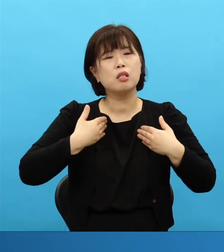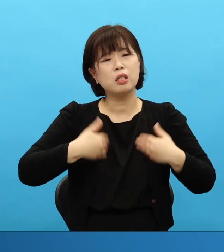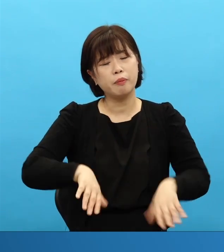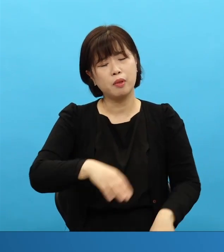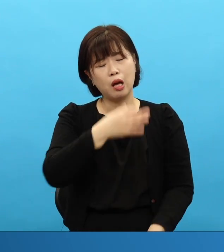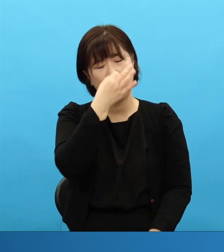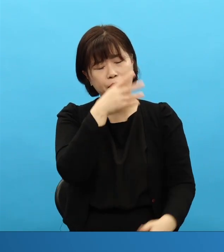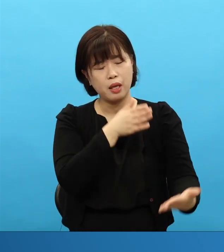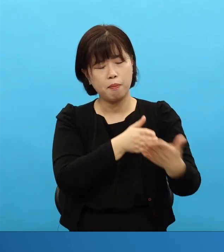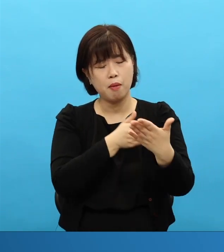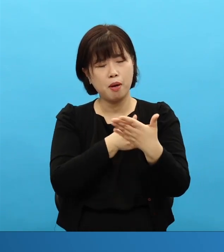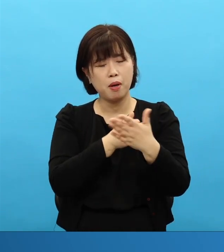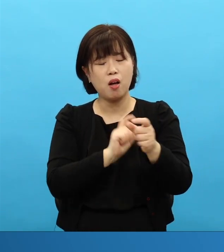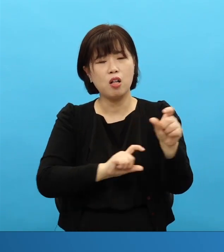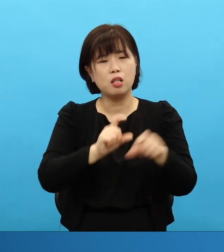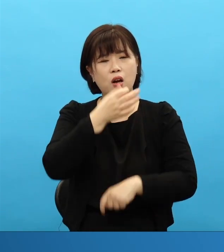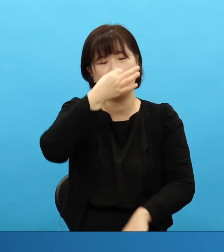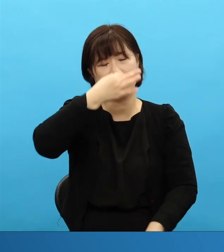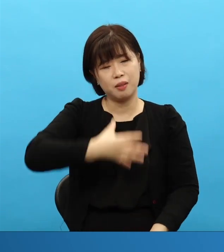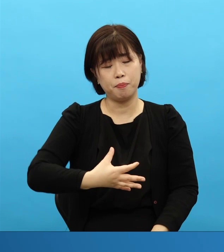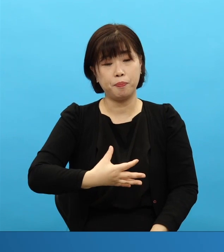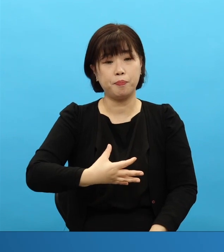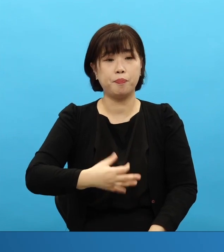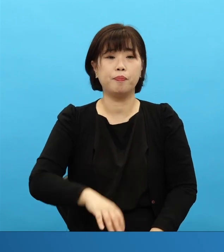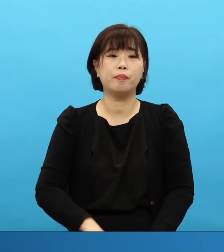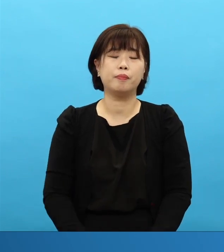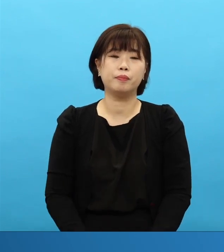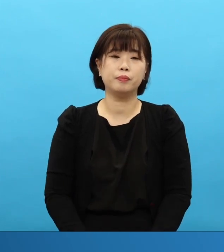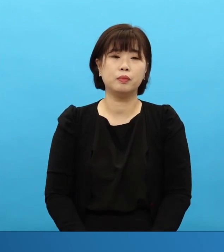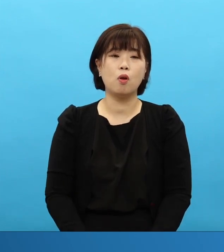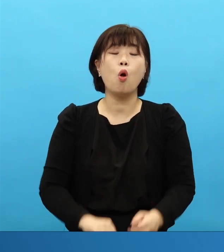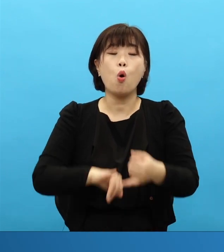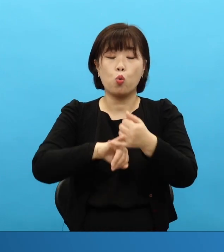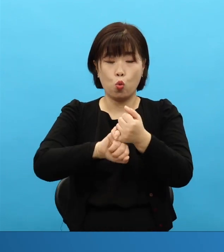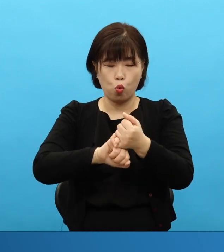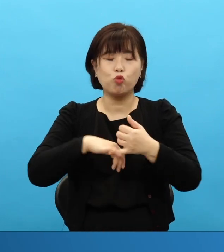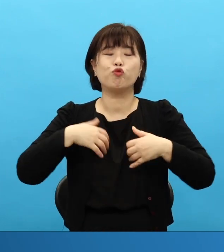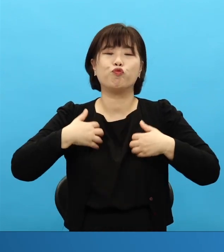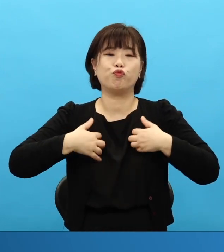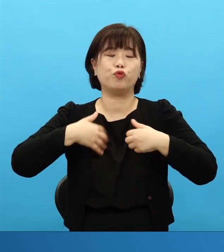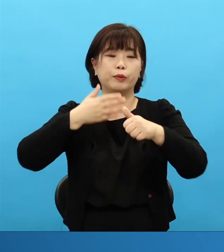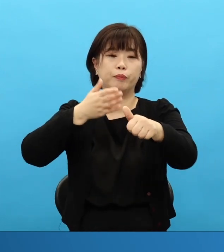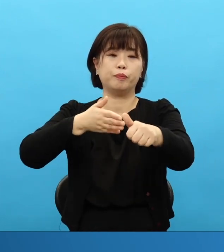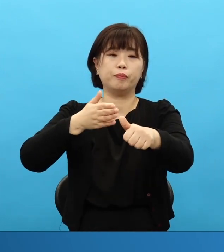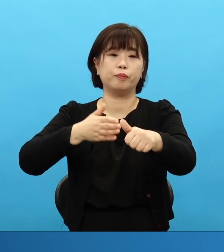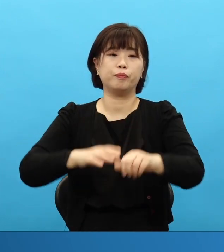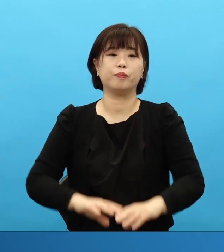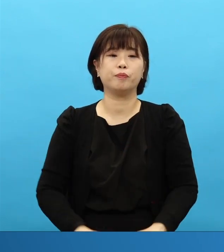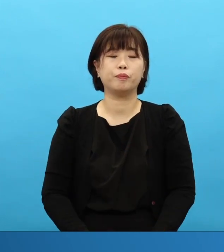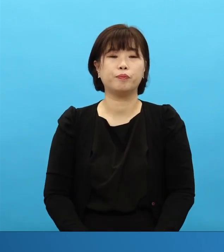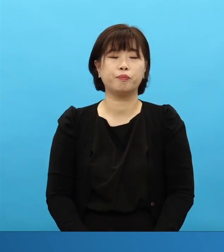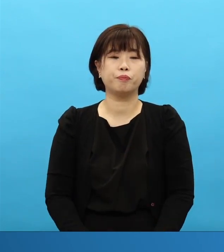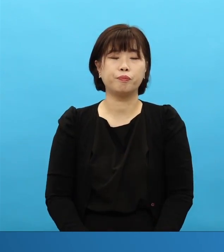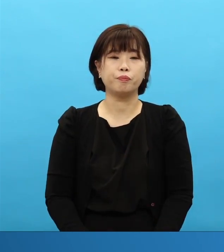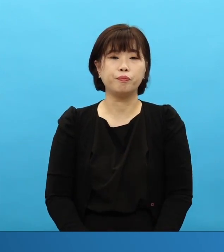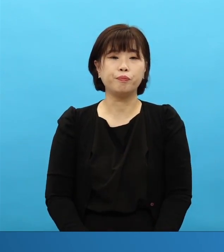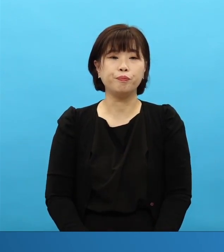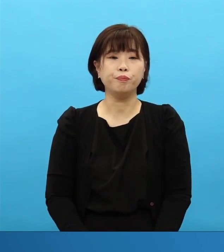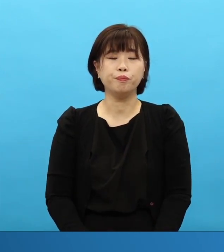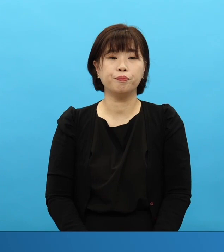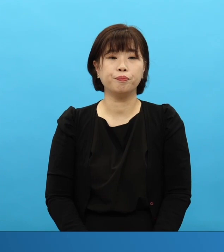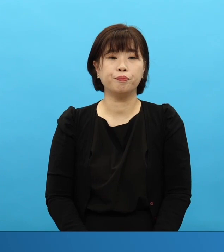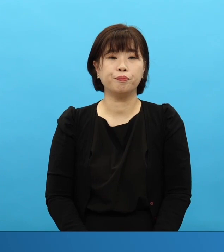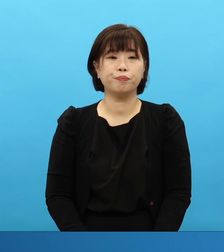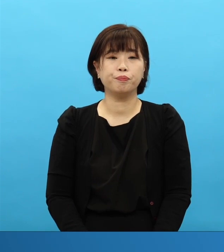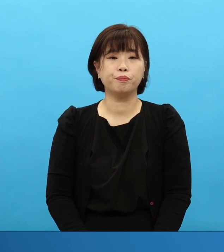to do that. 반드시 누려야 돼요. You must enjoy this. 그러면 어떻게 됩니까? Then what